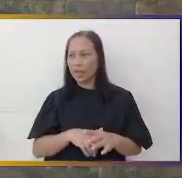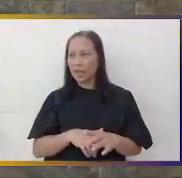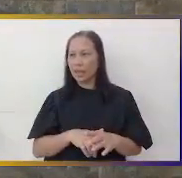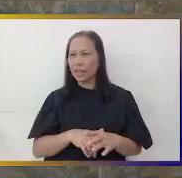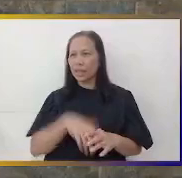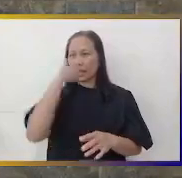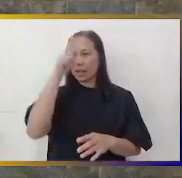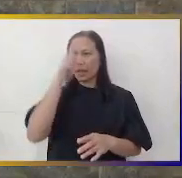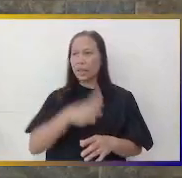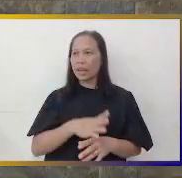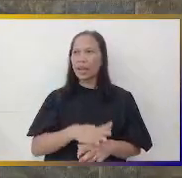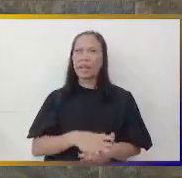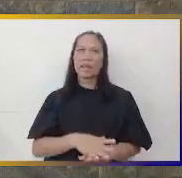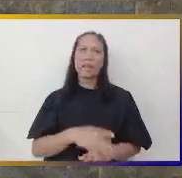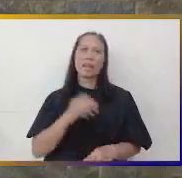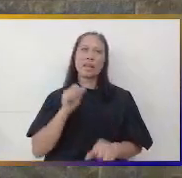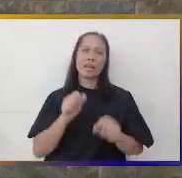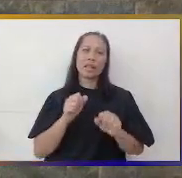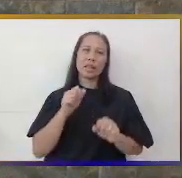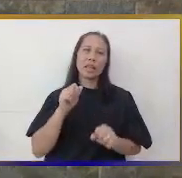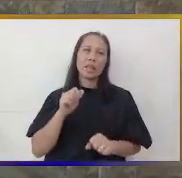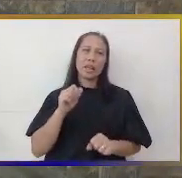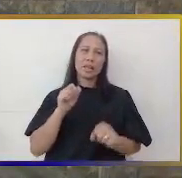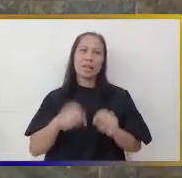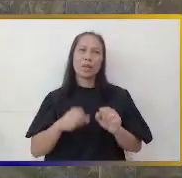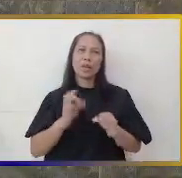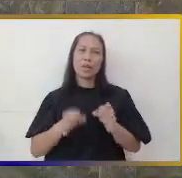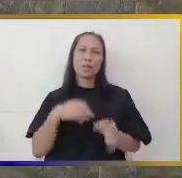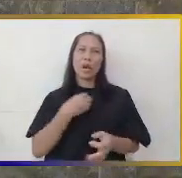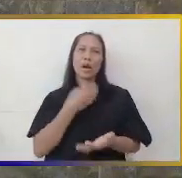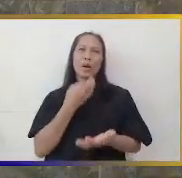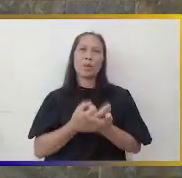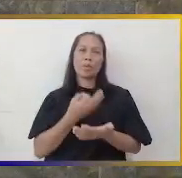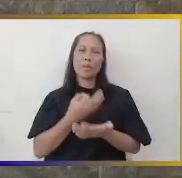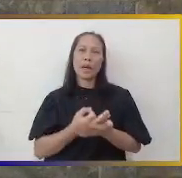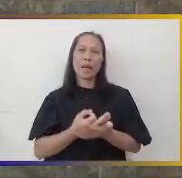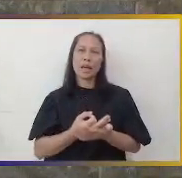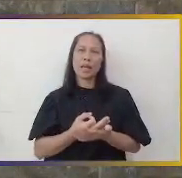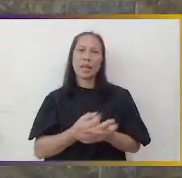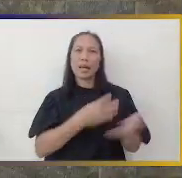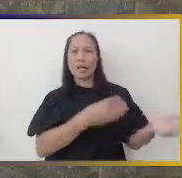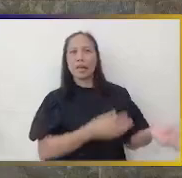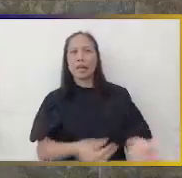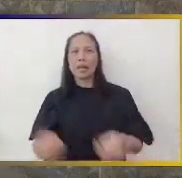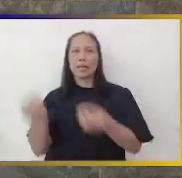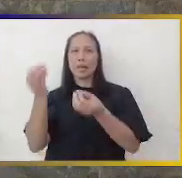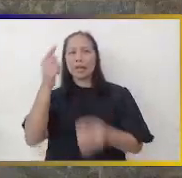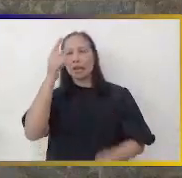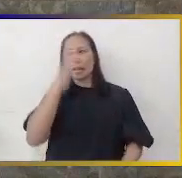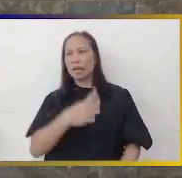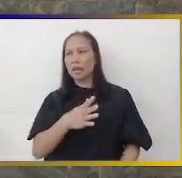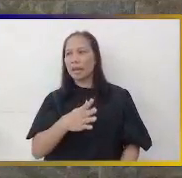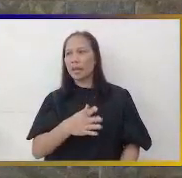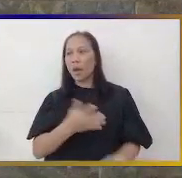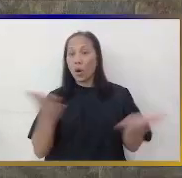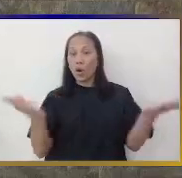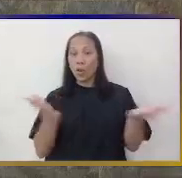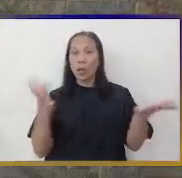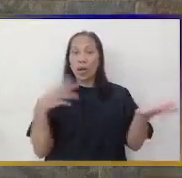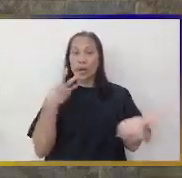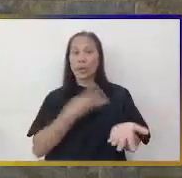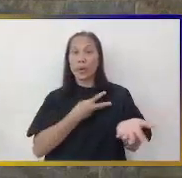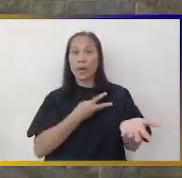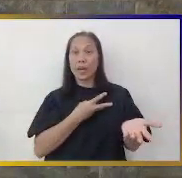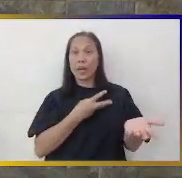mo ay ibinigay mo sa Diyos Saan ka ngayon a dinala ng puso mo sa Diyos